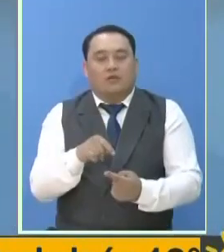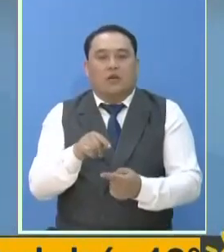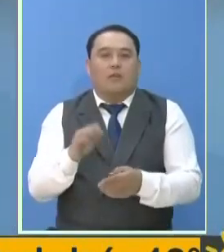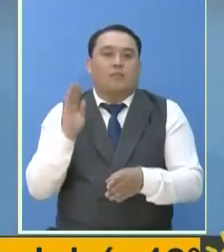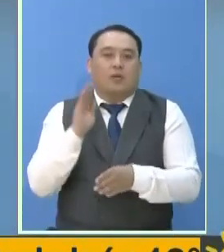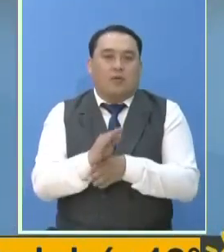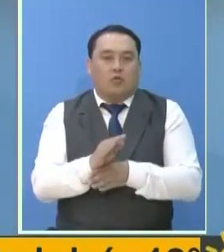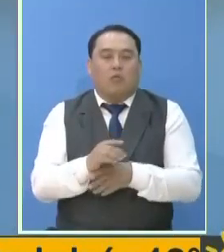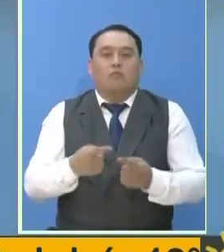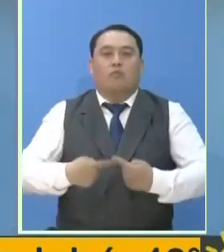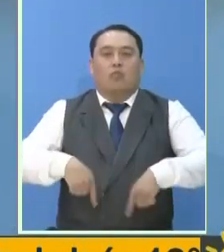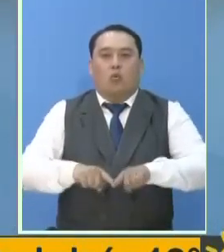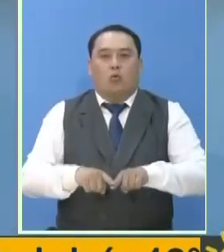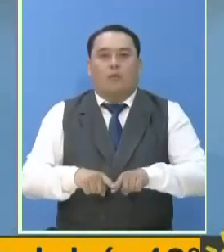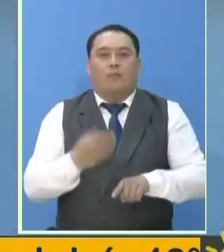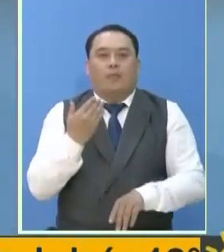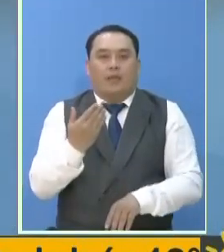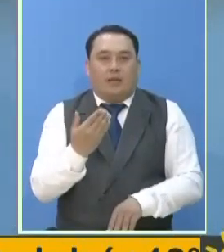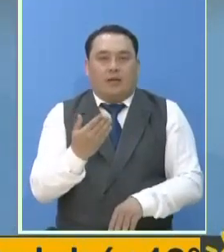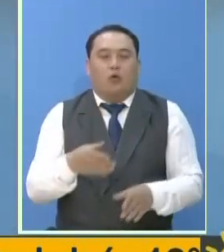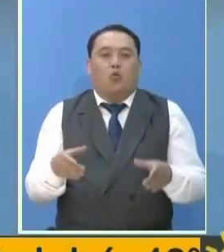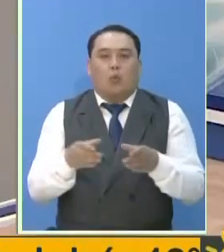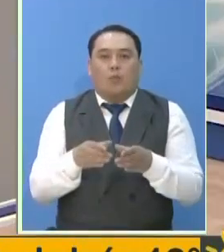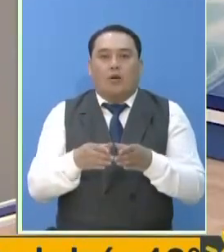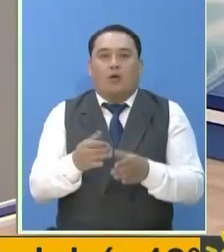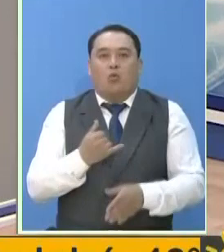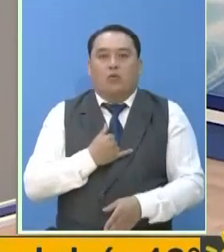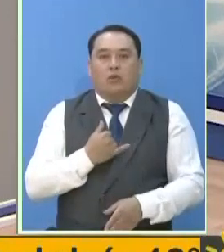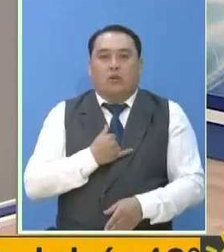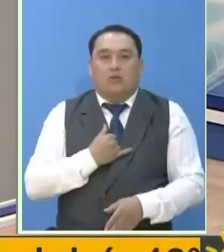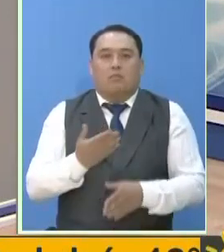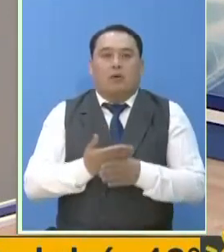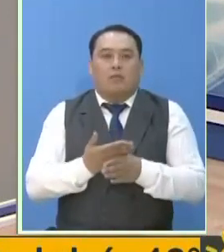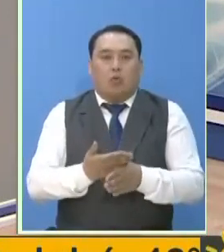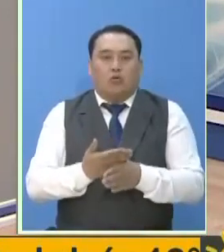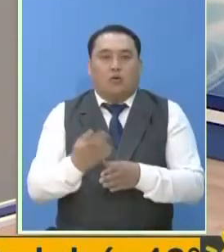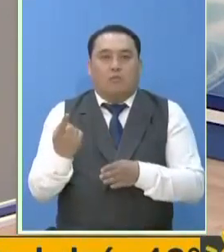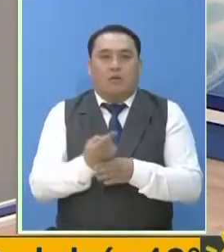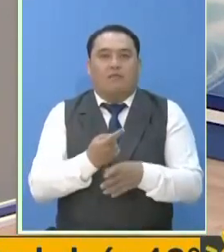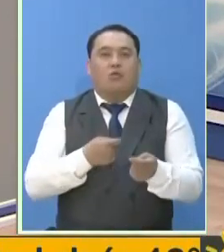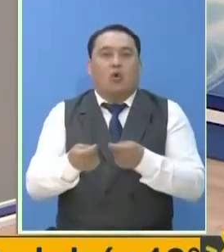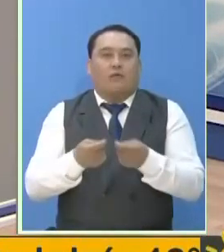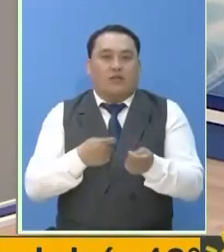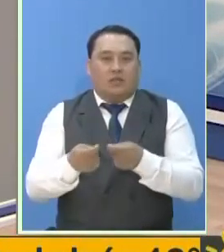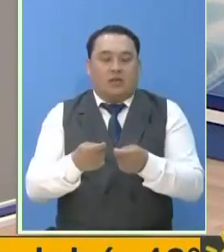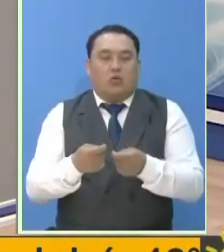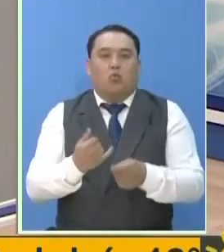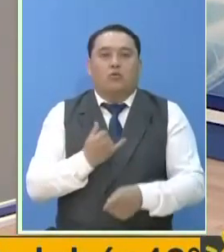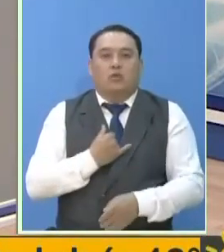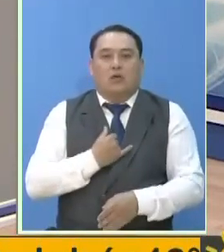вспомогательный блок, вспомогательная группа – это у нас помощники первых руководителей. Это у